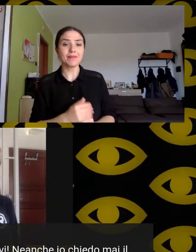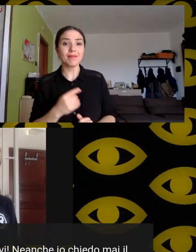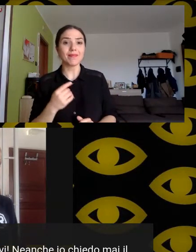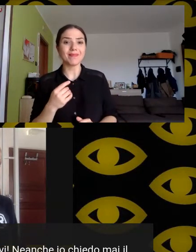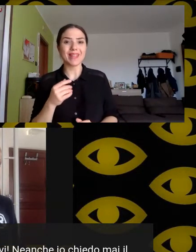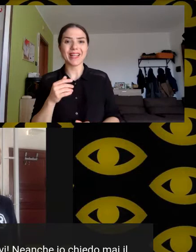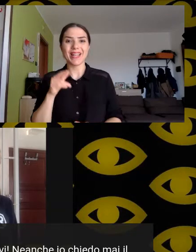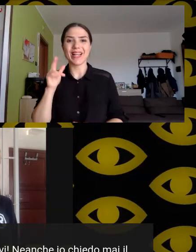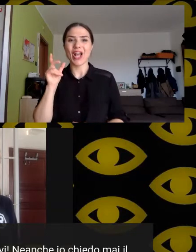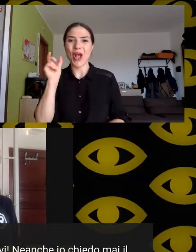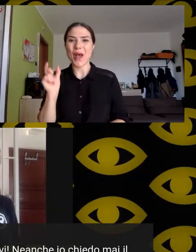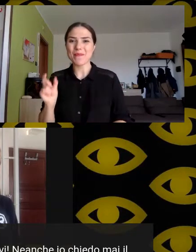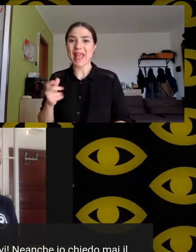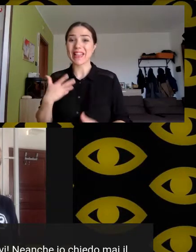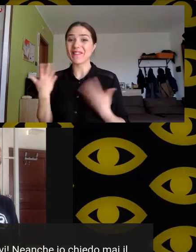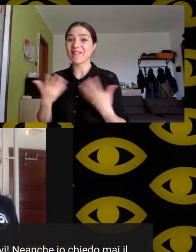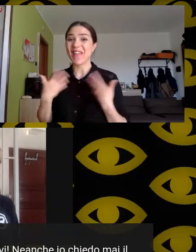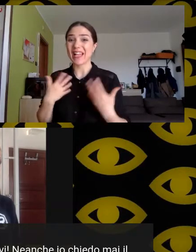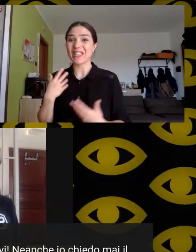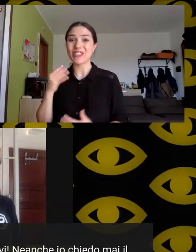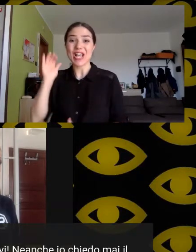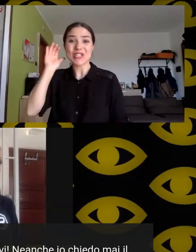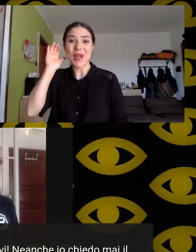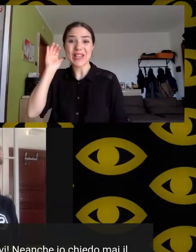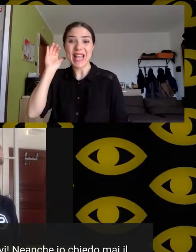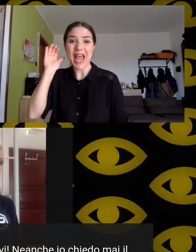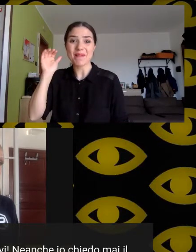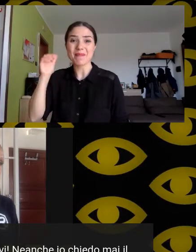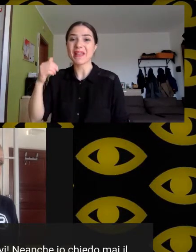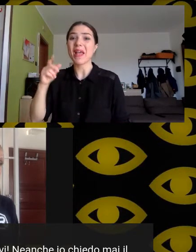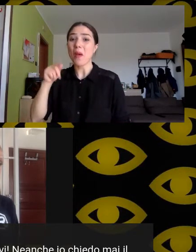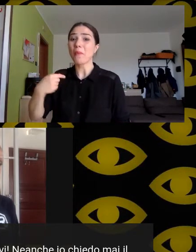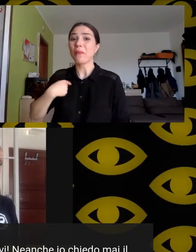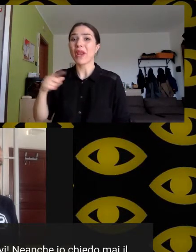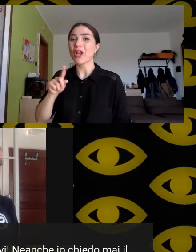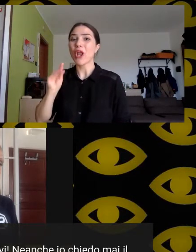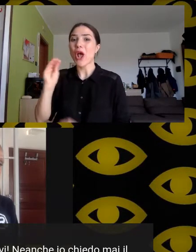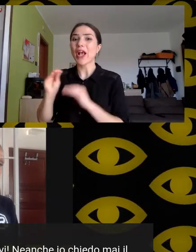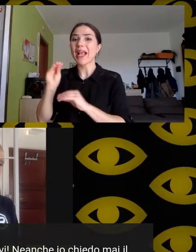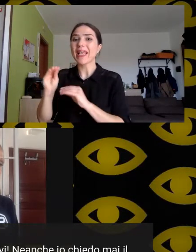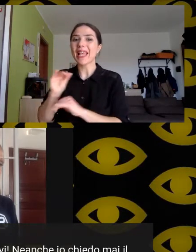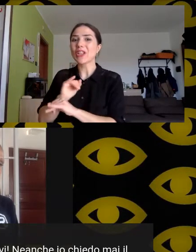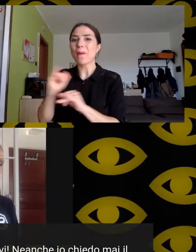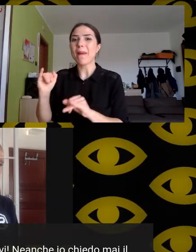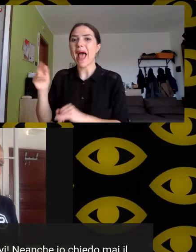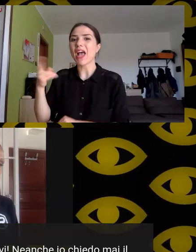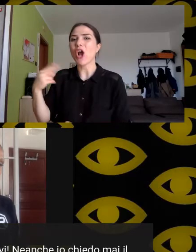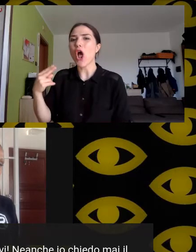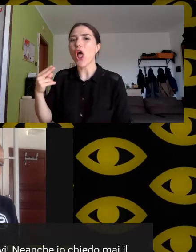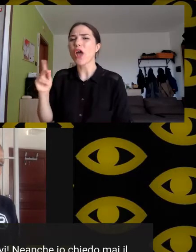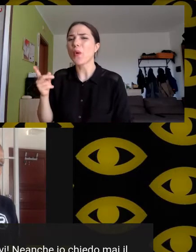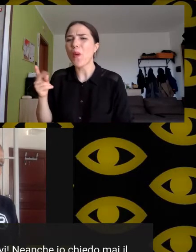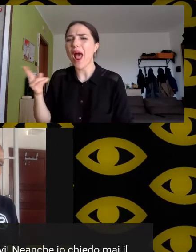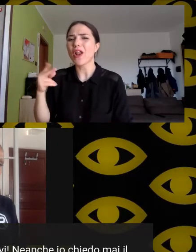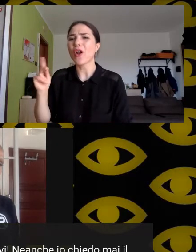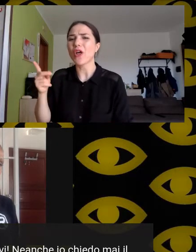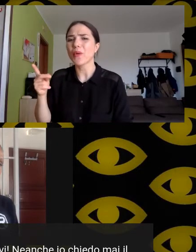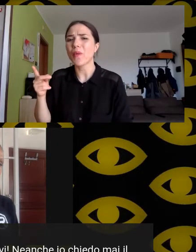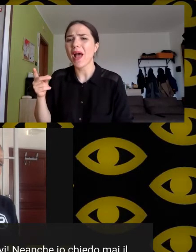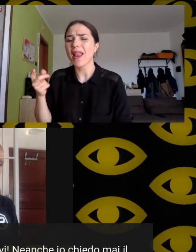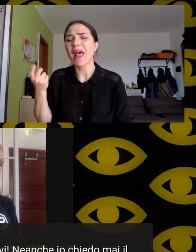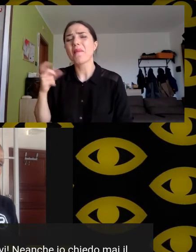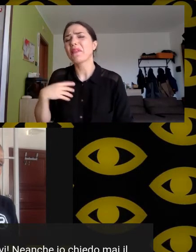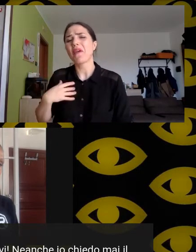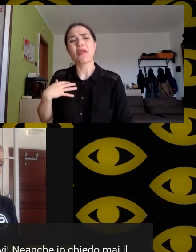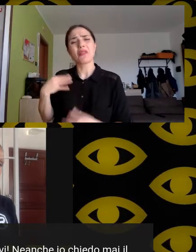ascoltarvi. Neanche io chiedo mai il colore delle cose, ma semplicemente perché non mi interessa saperlo. E anche se lo so,